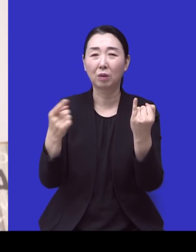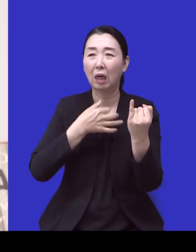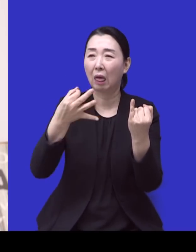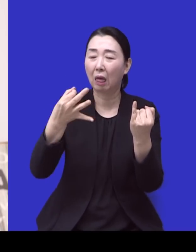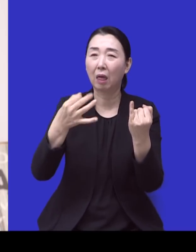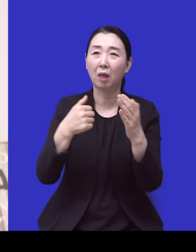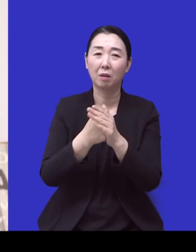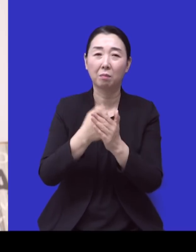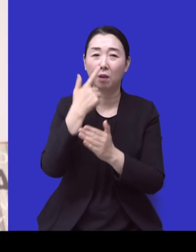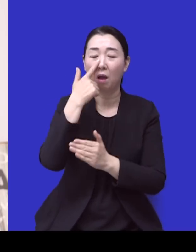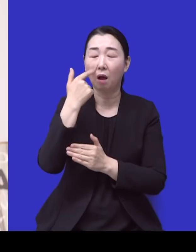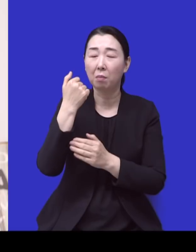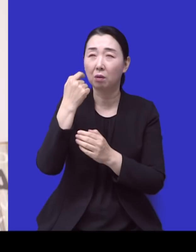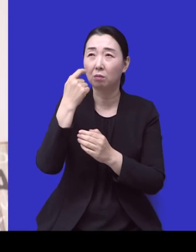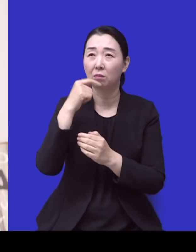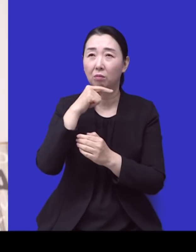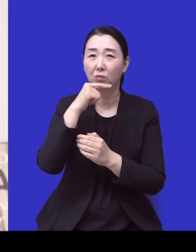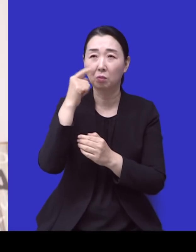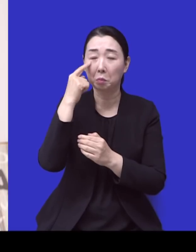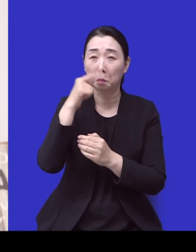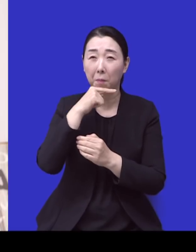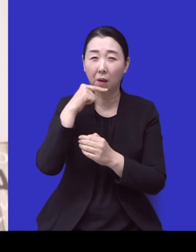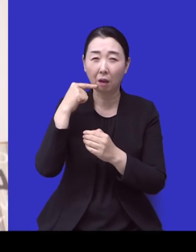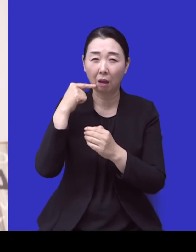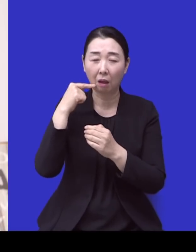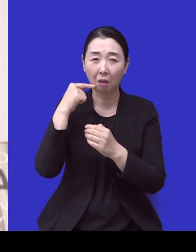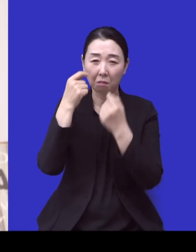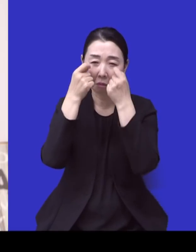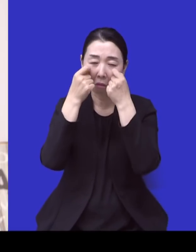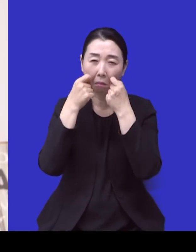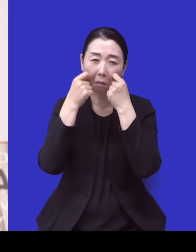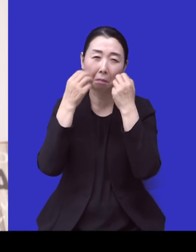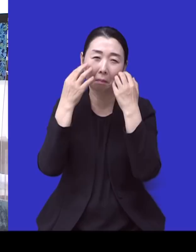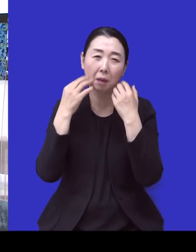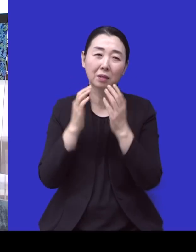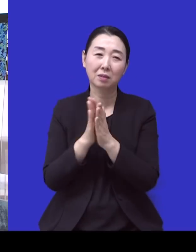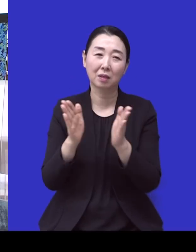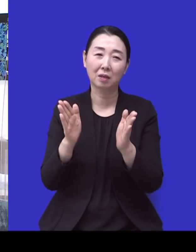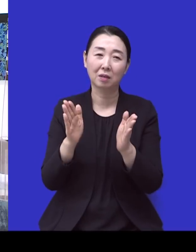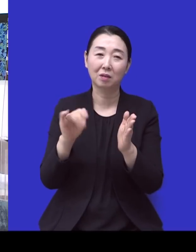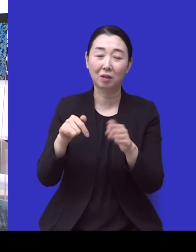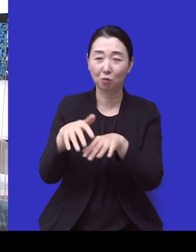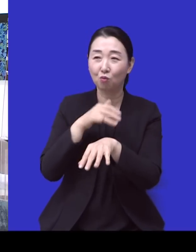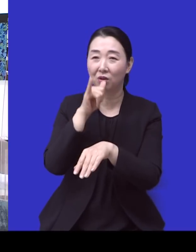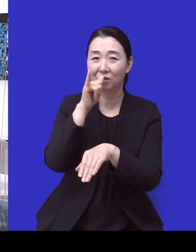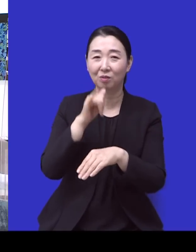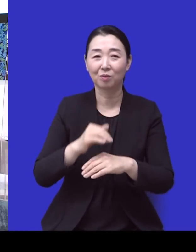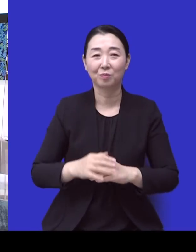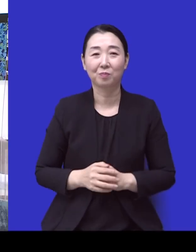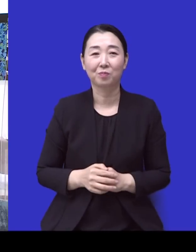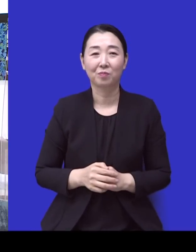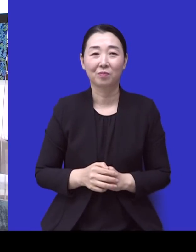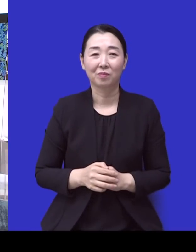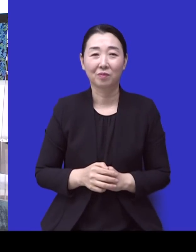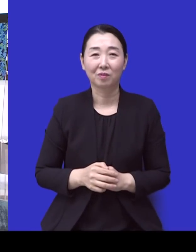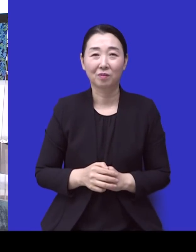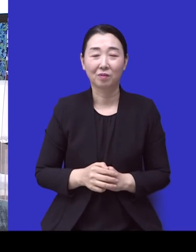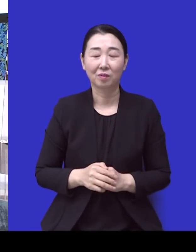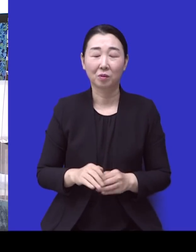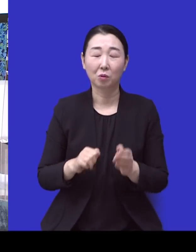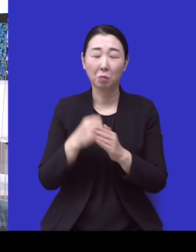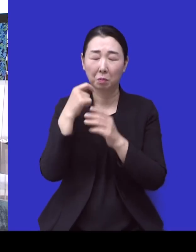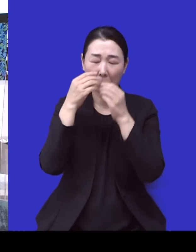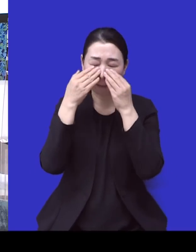지르니까 아빠 눈이 막 벌게지면서 막 눈물이 막 나는 거예요. 근데 그때 마침 옆에 수건이 하나 있었는데 예. 그걸로 막